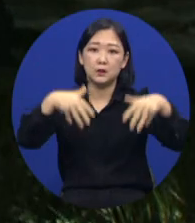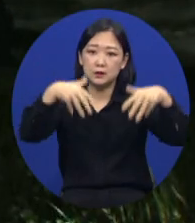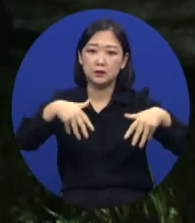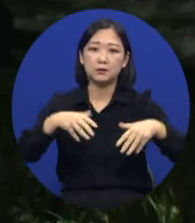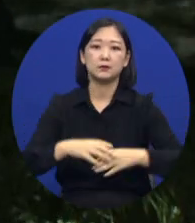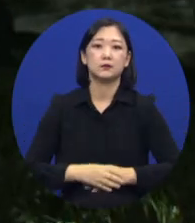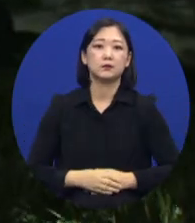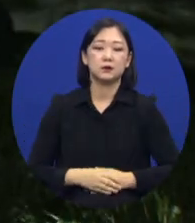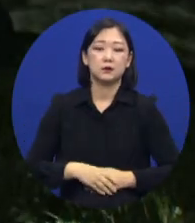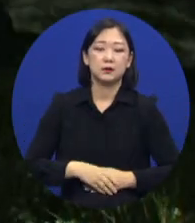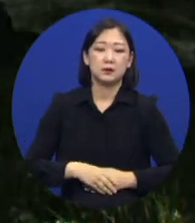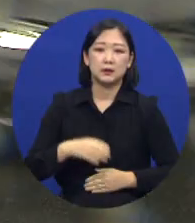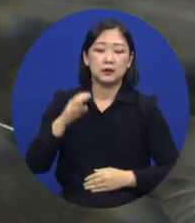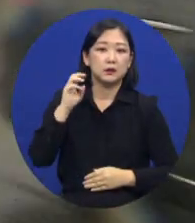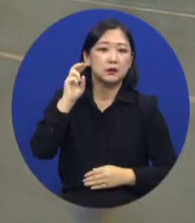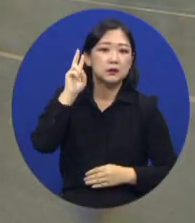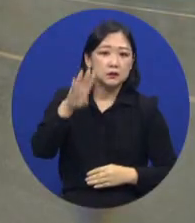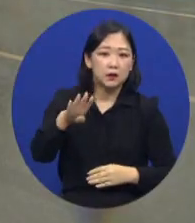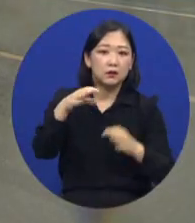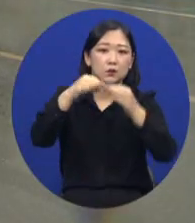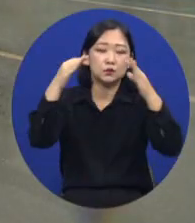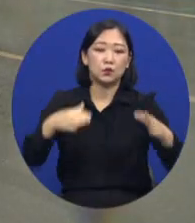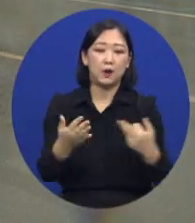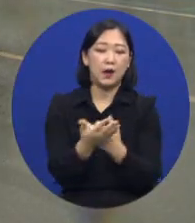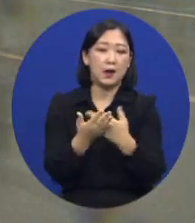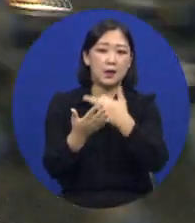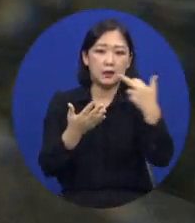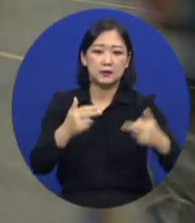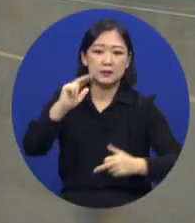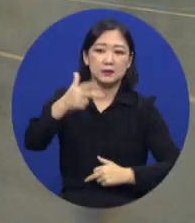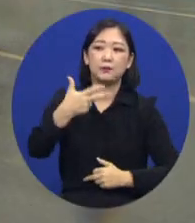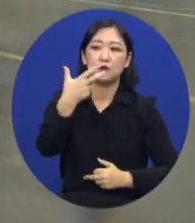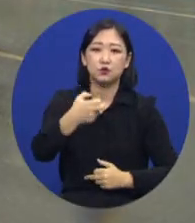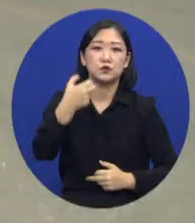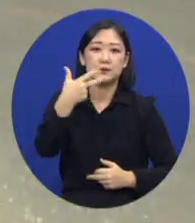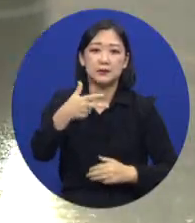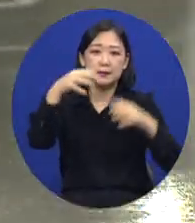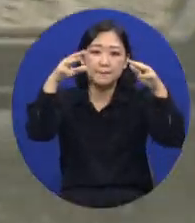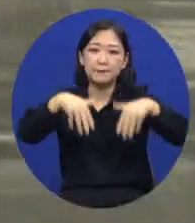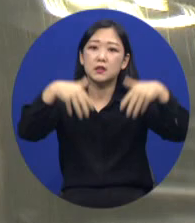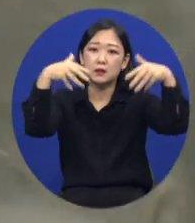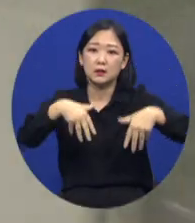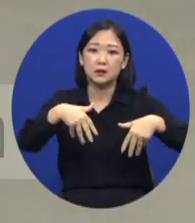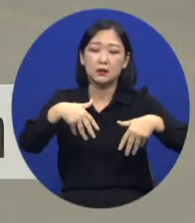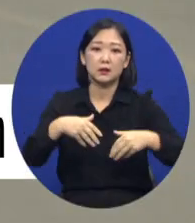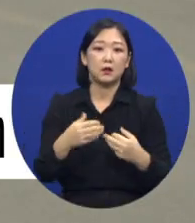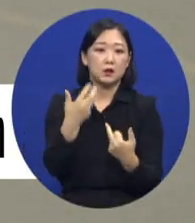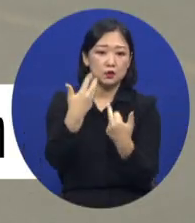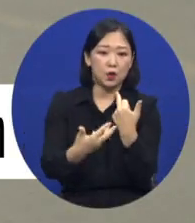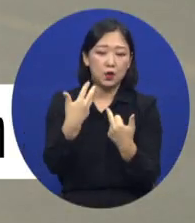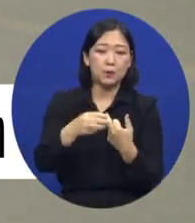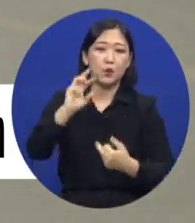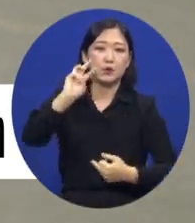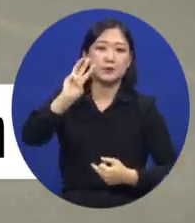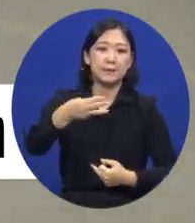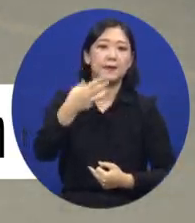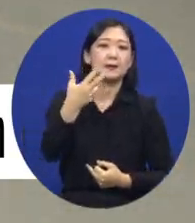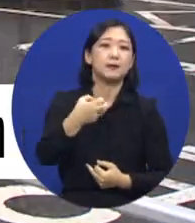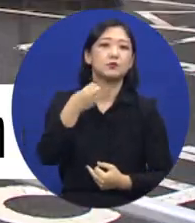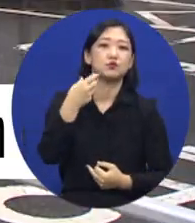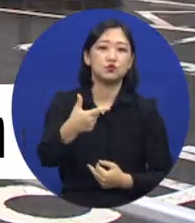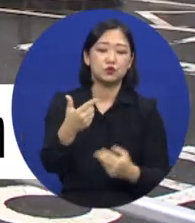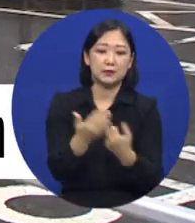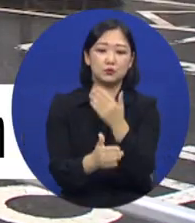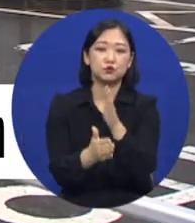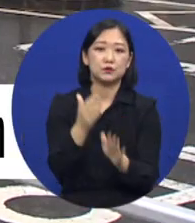퍼부었습니다. 지난 사흘 동안 한라산 진달래밭에 767mm의 폭우가 쏟아졌고 서귀포 336,